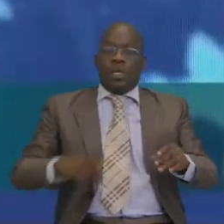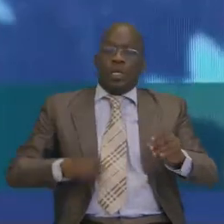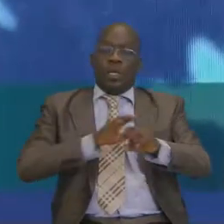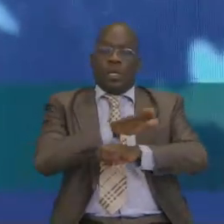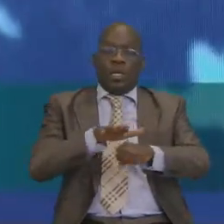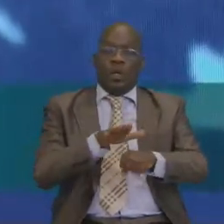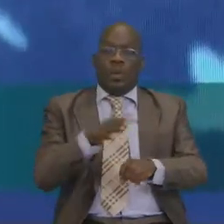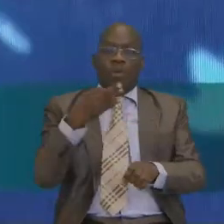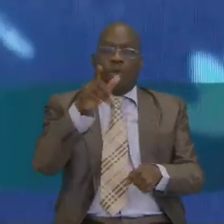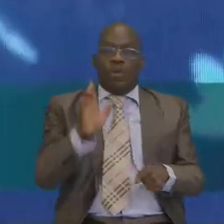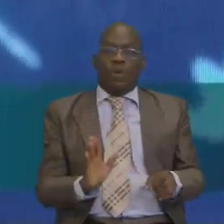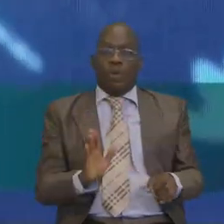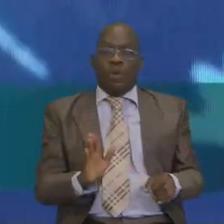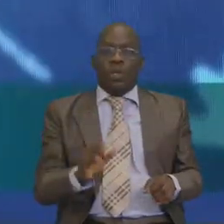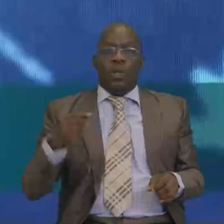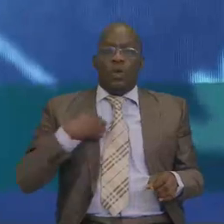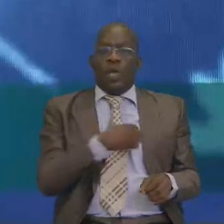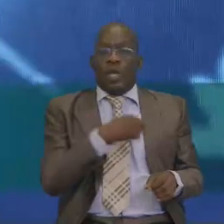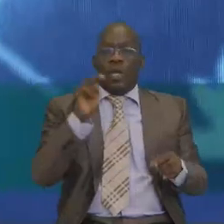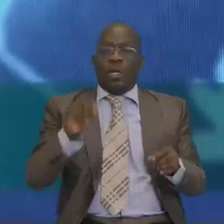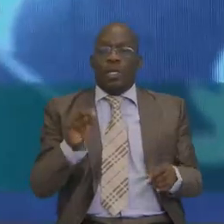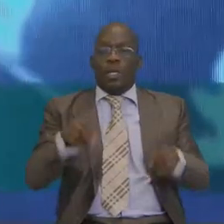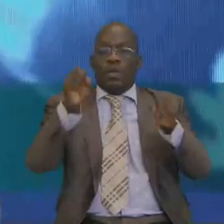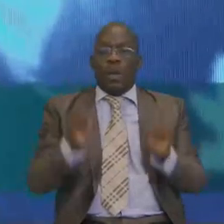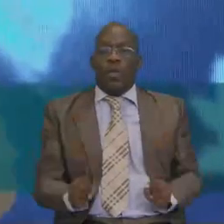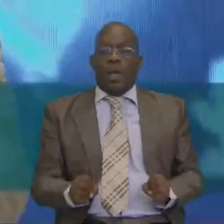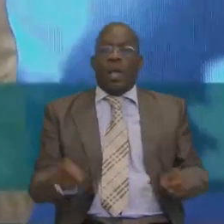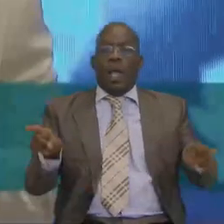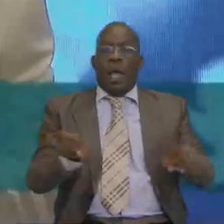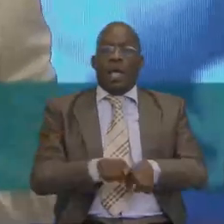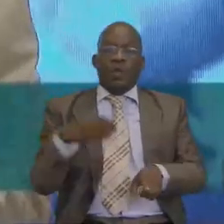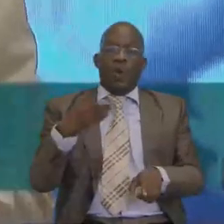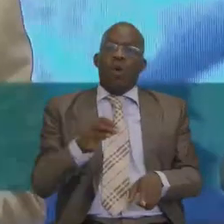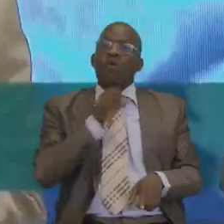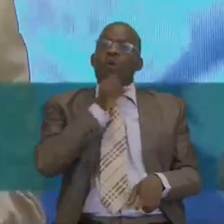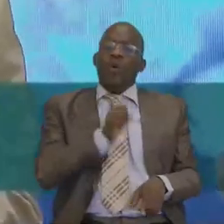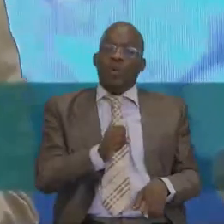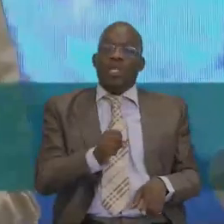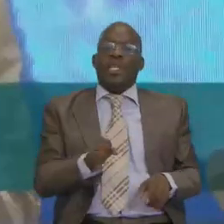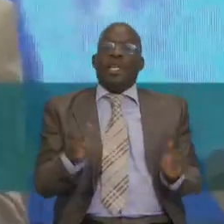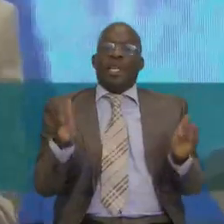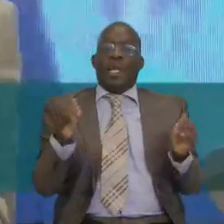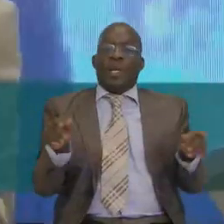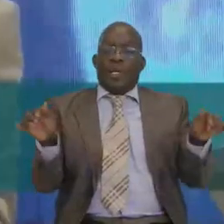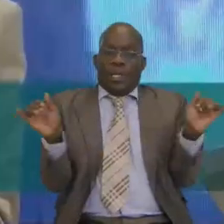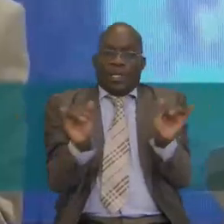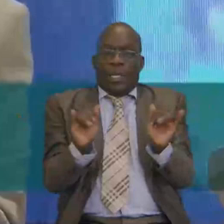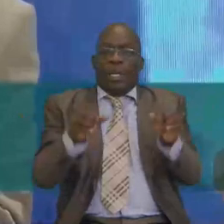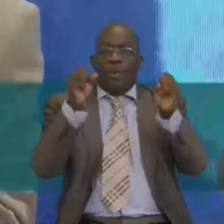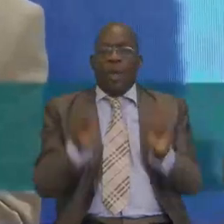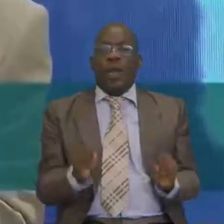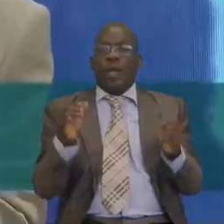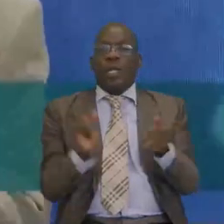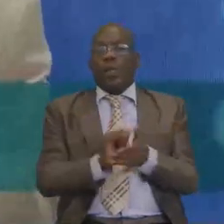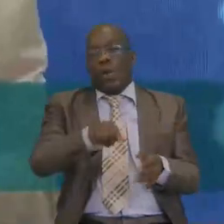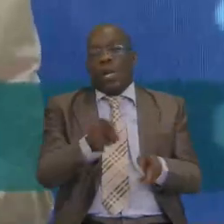nous avons besoin de la puissance. La puissance comme aux temps anciens. La même puissance que les